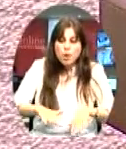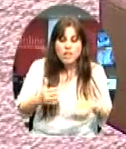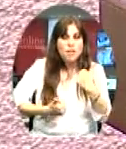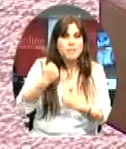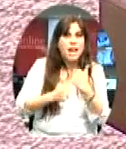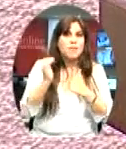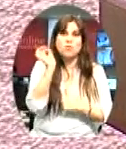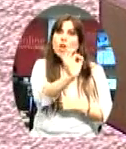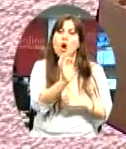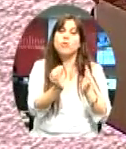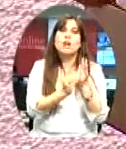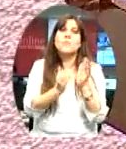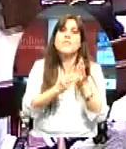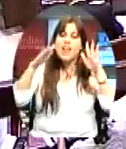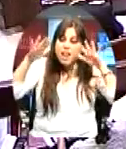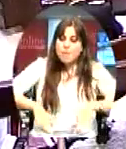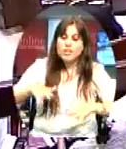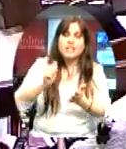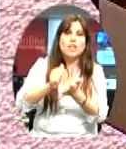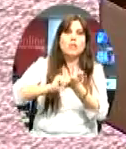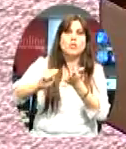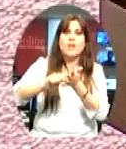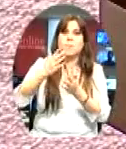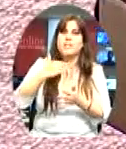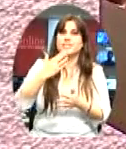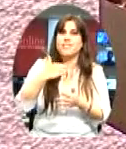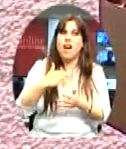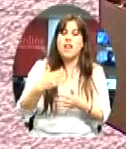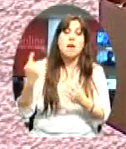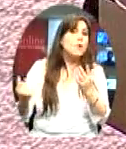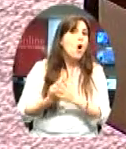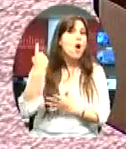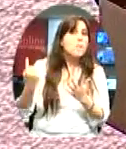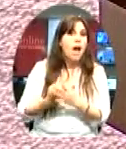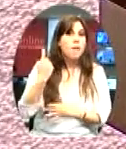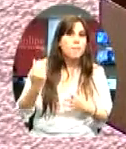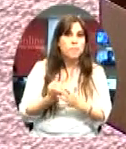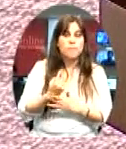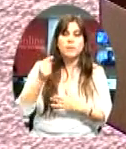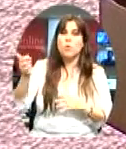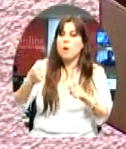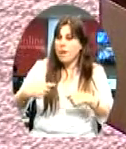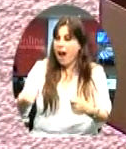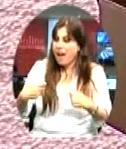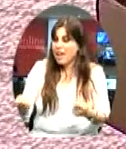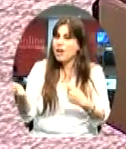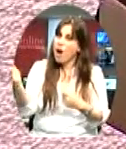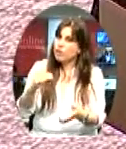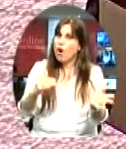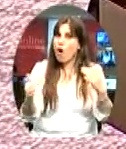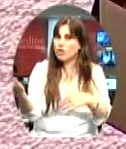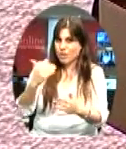כדי למוטט את העיתונות הכתובה בישראל. בכל פעם שהוא מחלק עותק נוסף